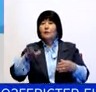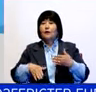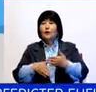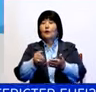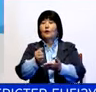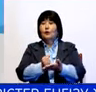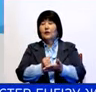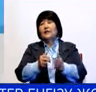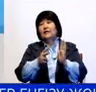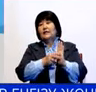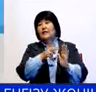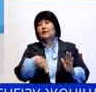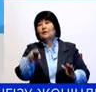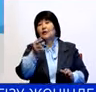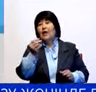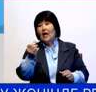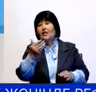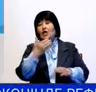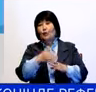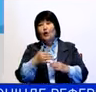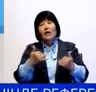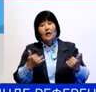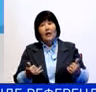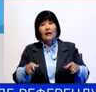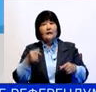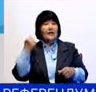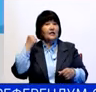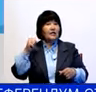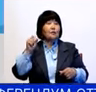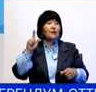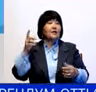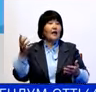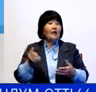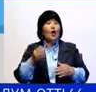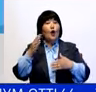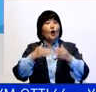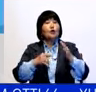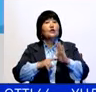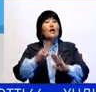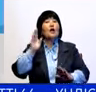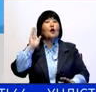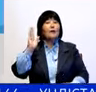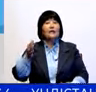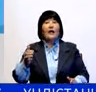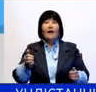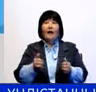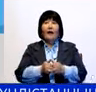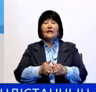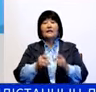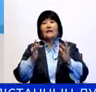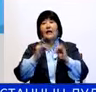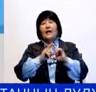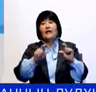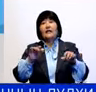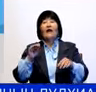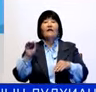арқылы 8 миллиард қаражат бөлінді. Қазір жеңімпазы анықталды, құрылысы басталды. Қасында интернаты бар,